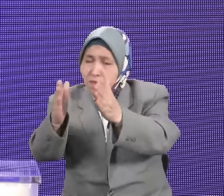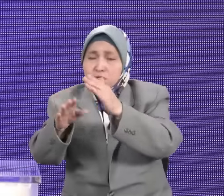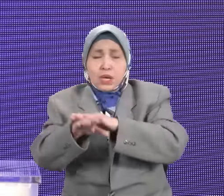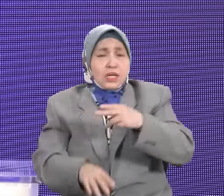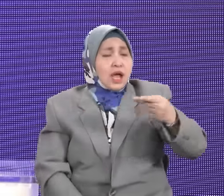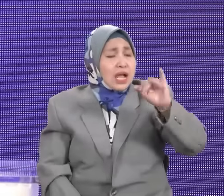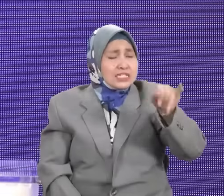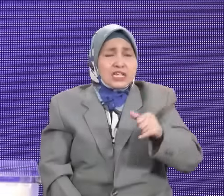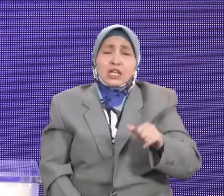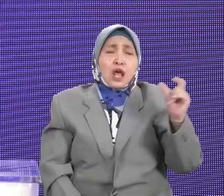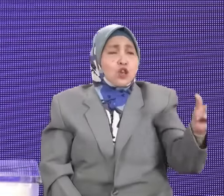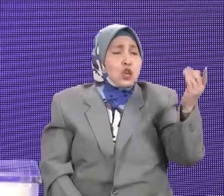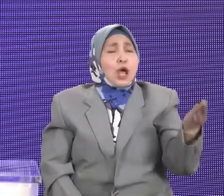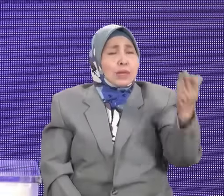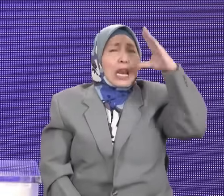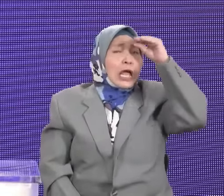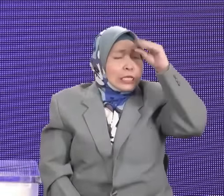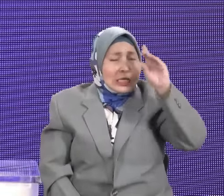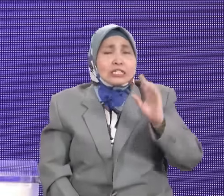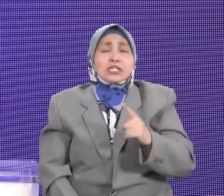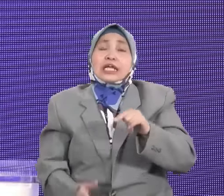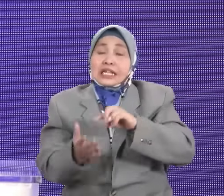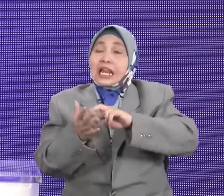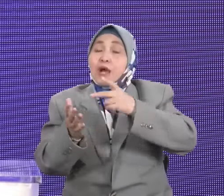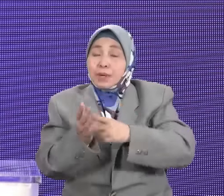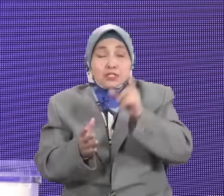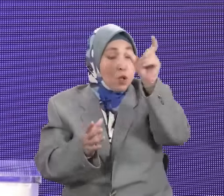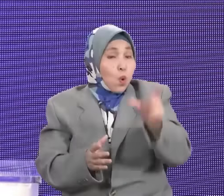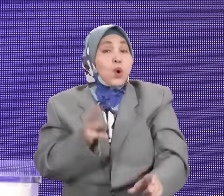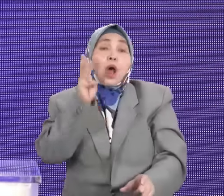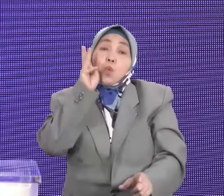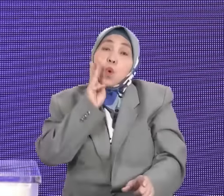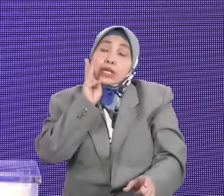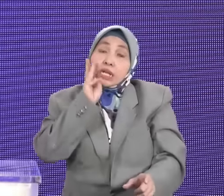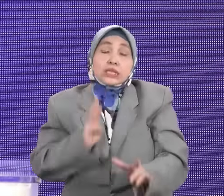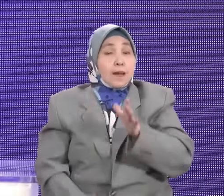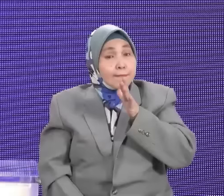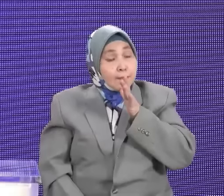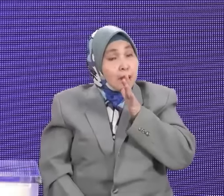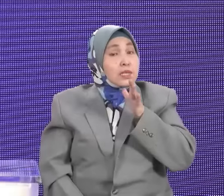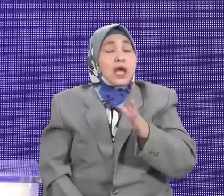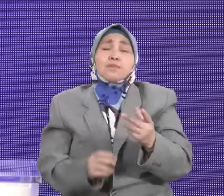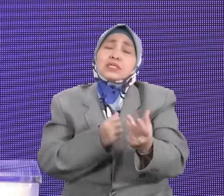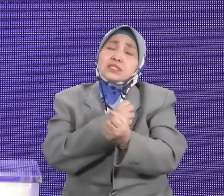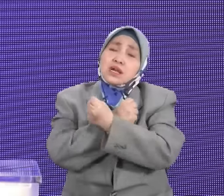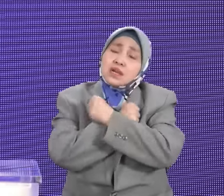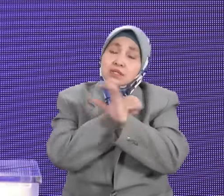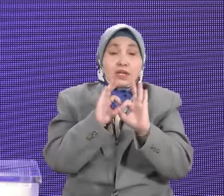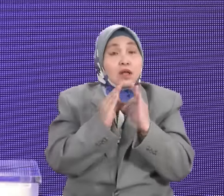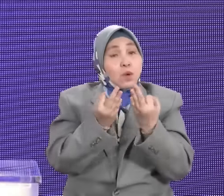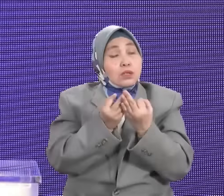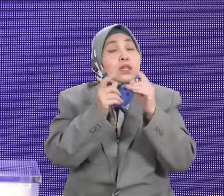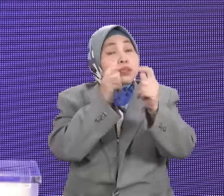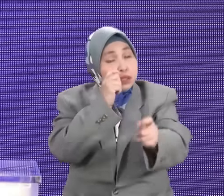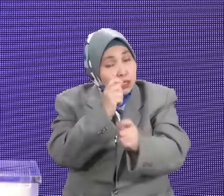asyik nabi lelaki ya ini sebenarnya adalah lambang seorang wanita ibu yang menyayangi keluarga tetap